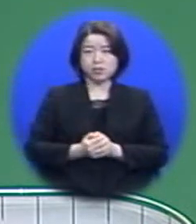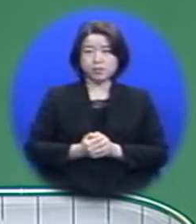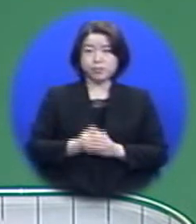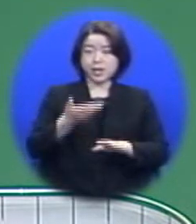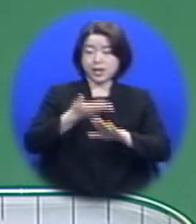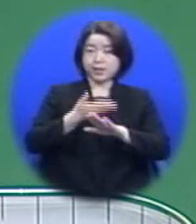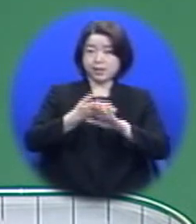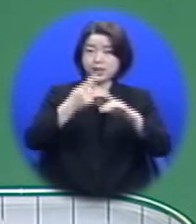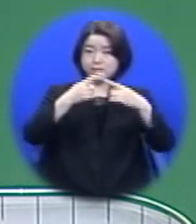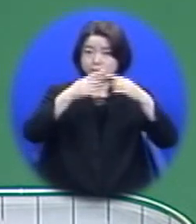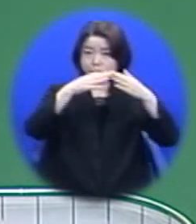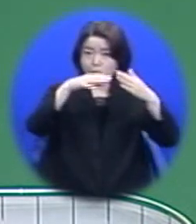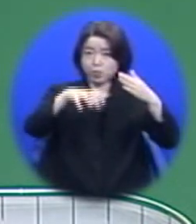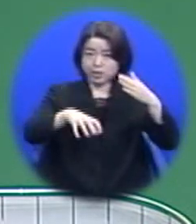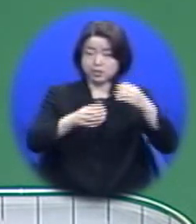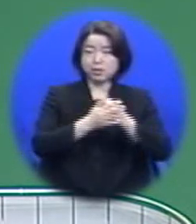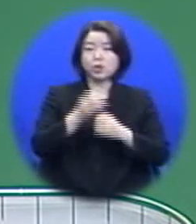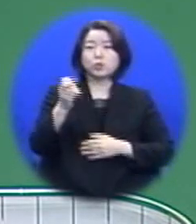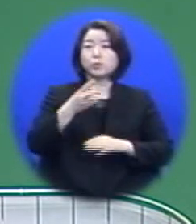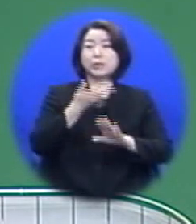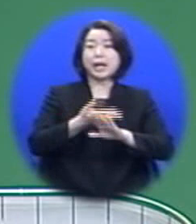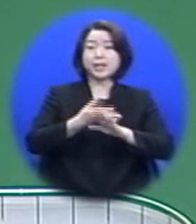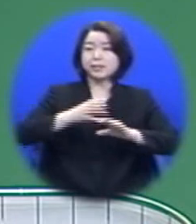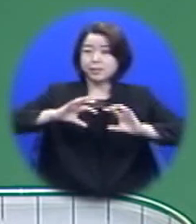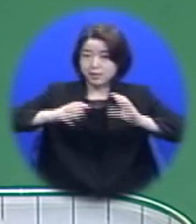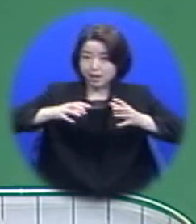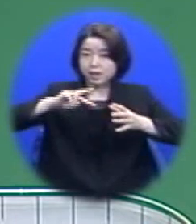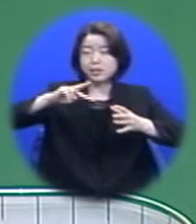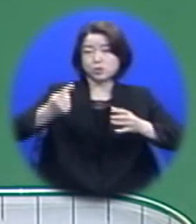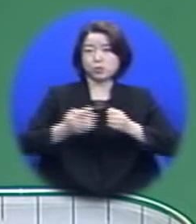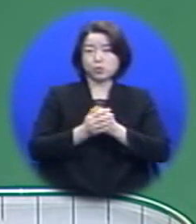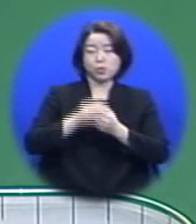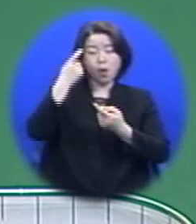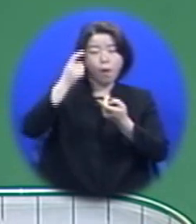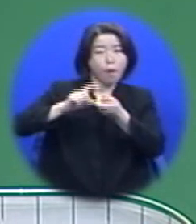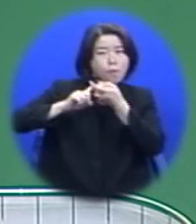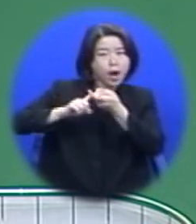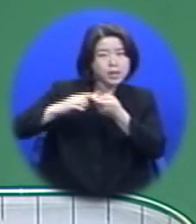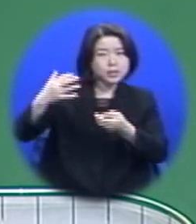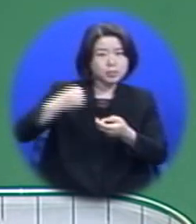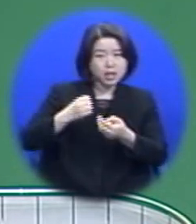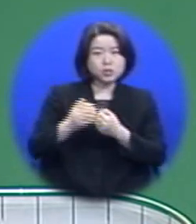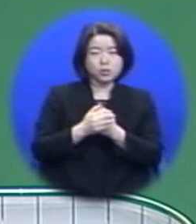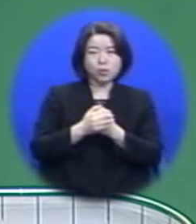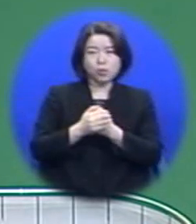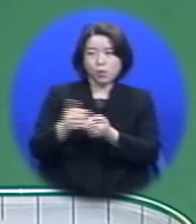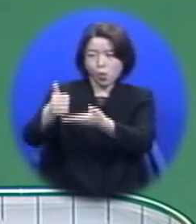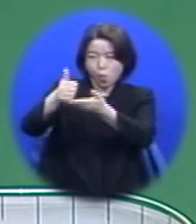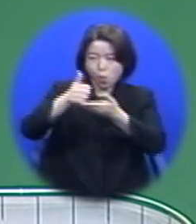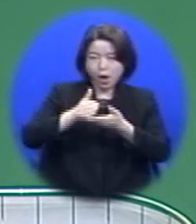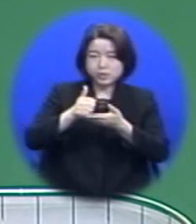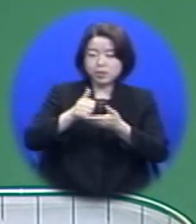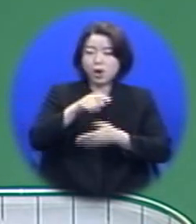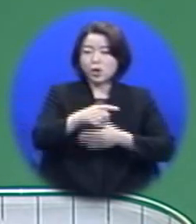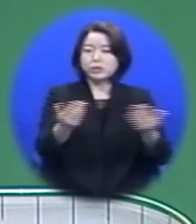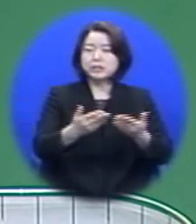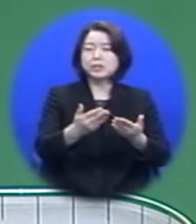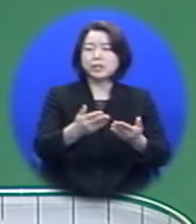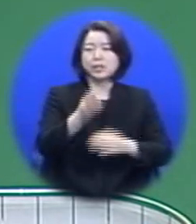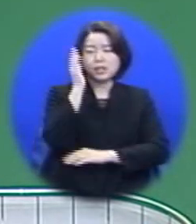다른 교회에서 또는 다른 나라에서도 관심을 가지고 와서 그 일에 대해서 이야기해